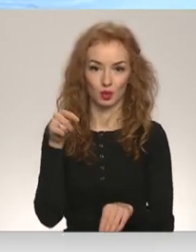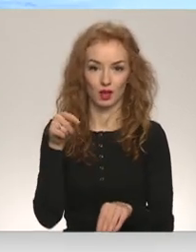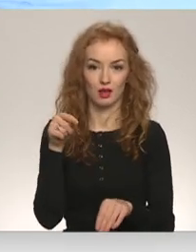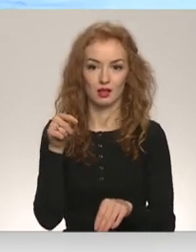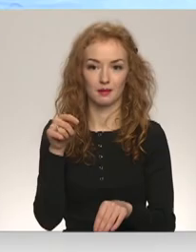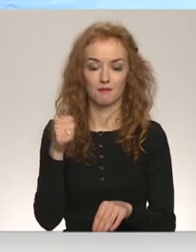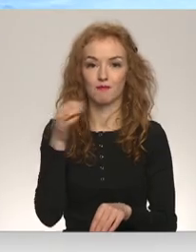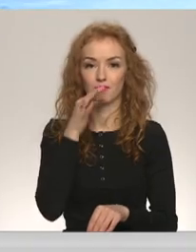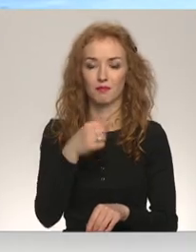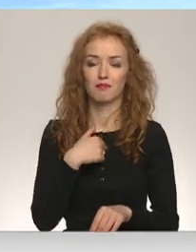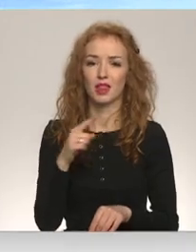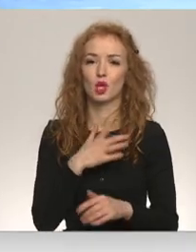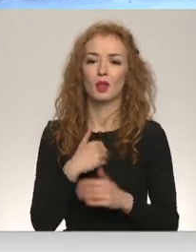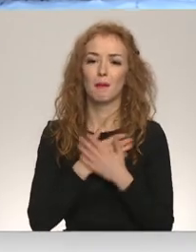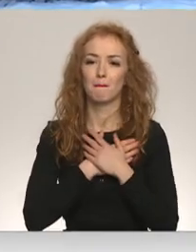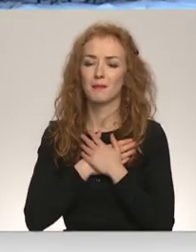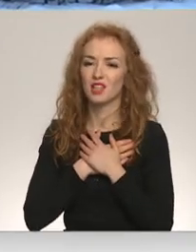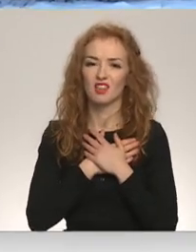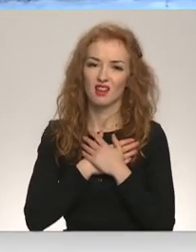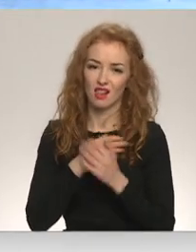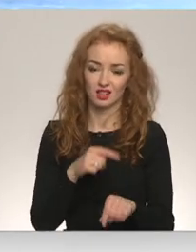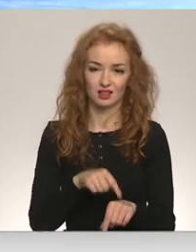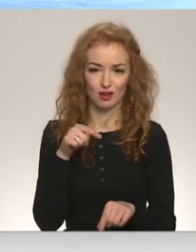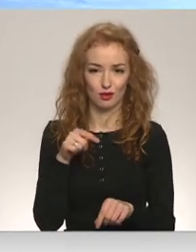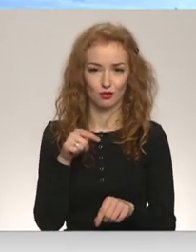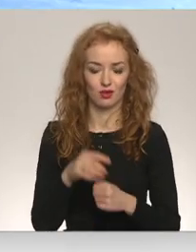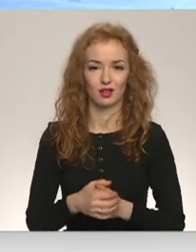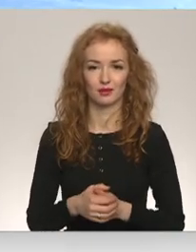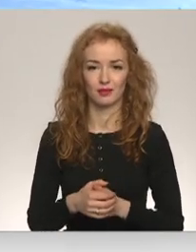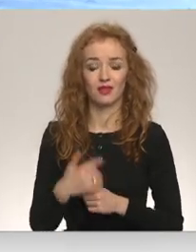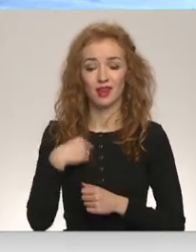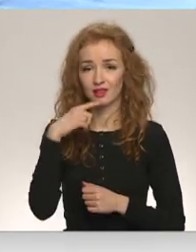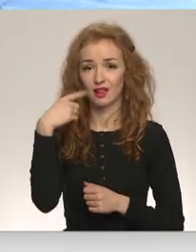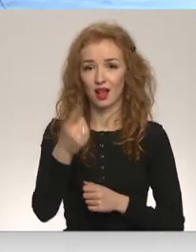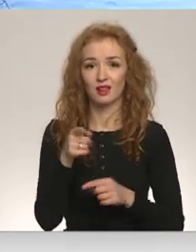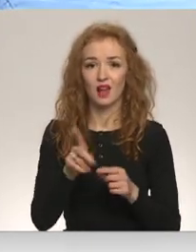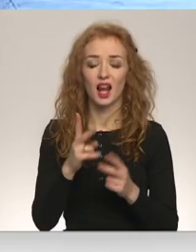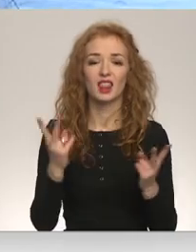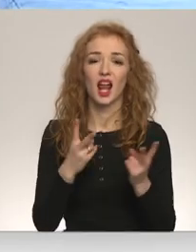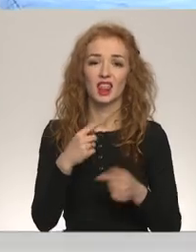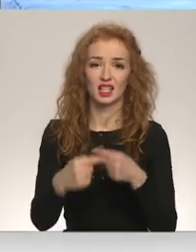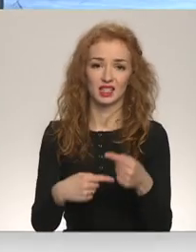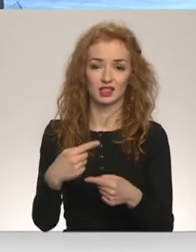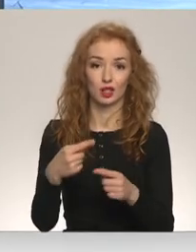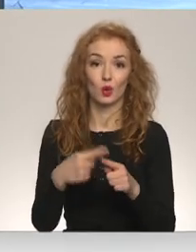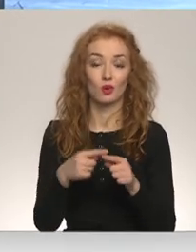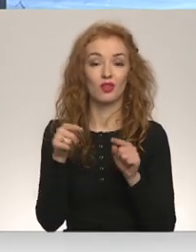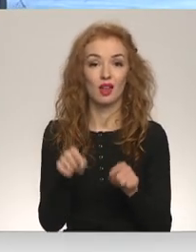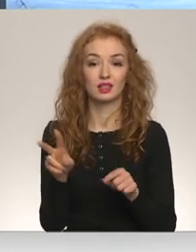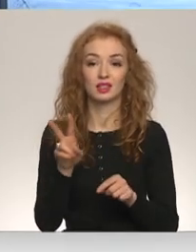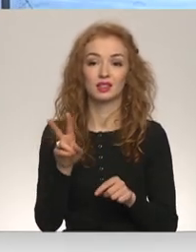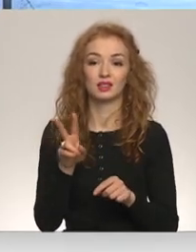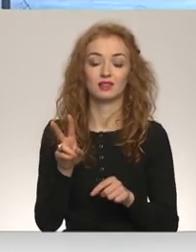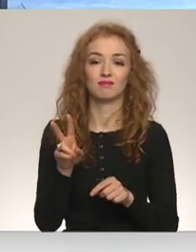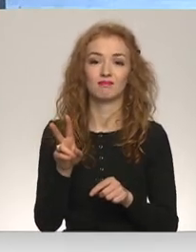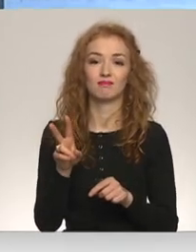Nu, mīļas laikam tā jāsaka, jo kā jau es teicu, tā ir tradīcija un tas, kas,